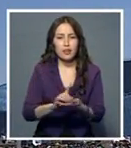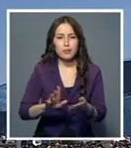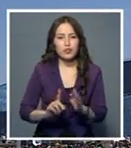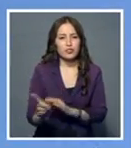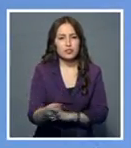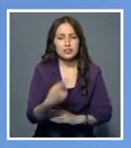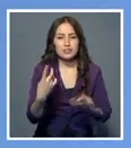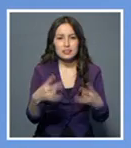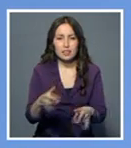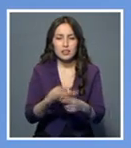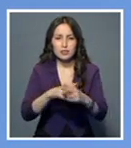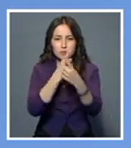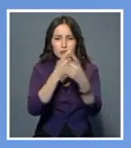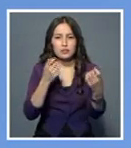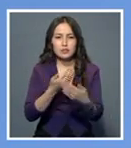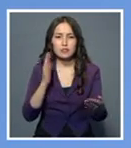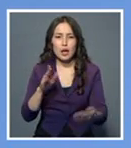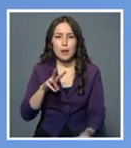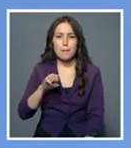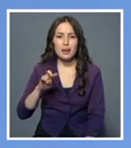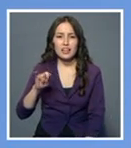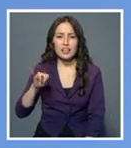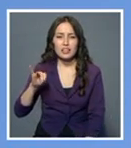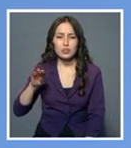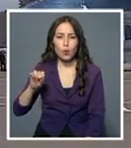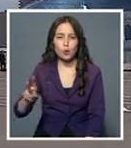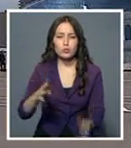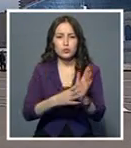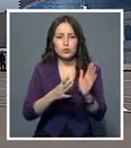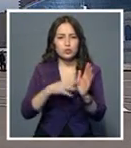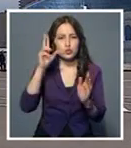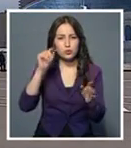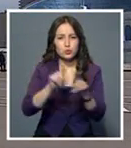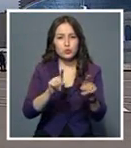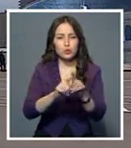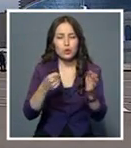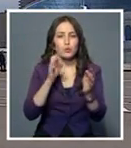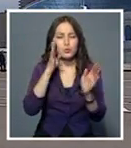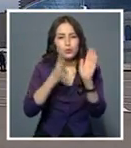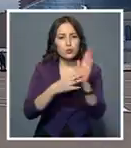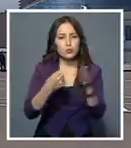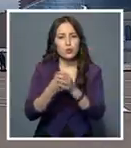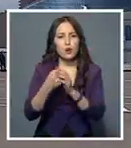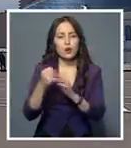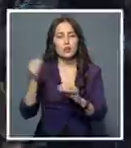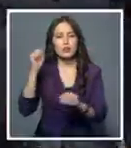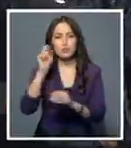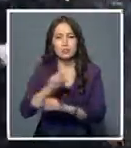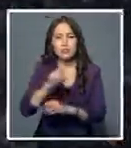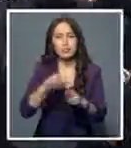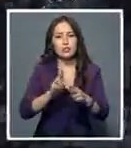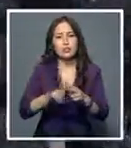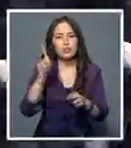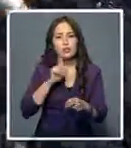мамыр мәңгілік полк колоннасы жүріп өтуі жоспарланған. Таңға 9-дан түске 13:00-ге дейін Тәуелсіздік даңғылының Пушкин көшесінен